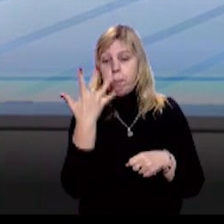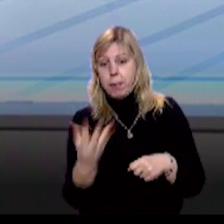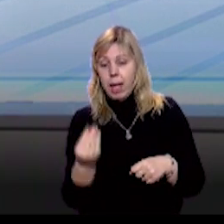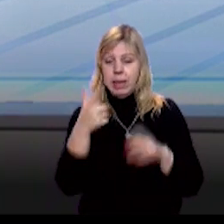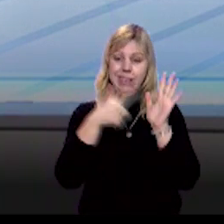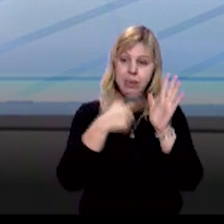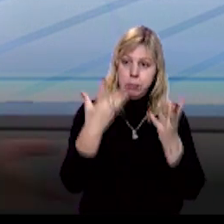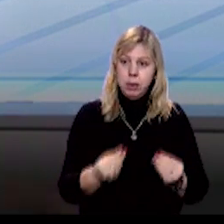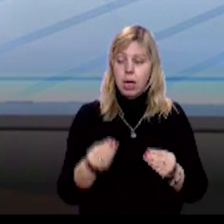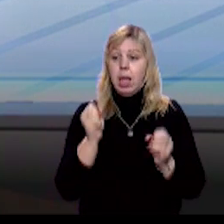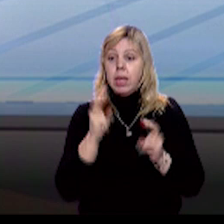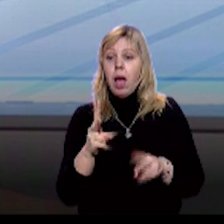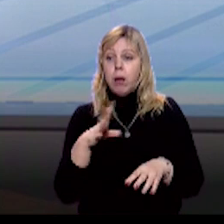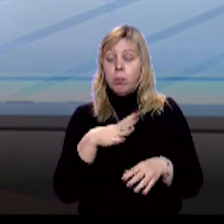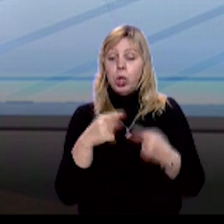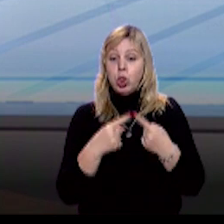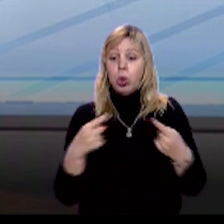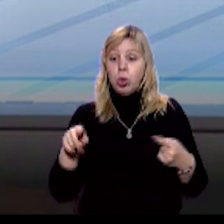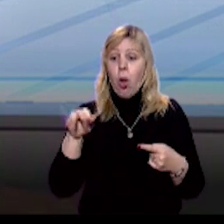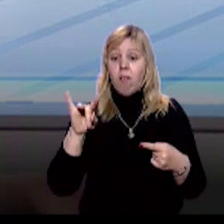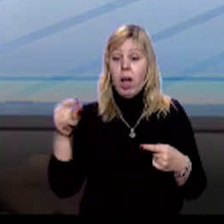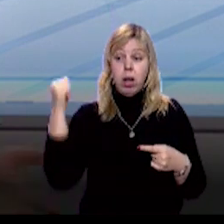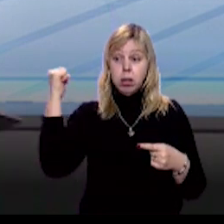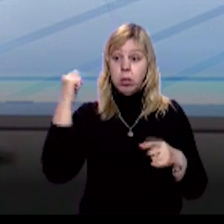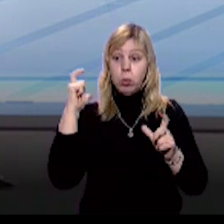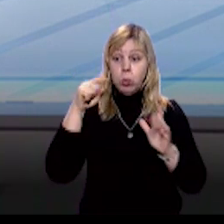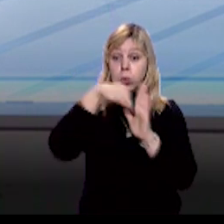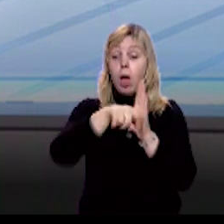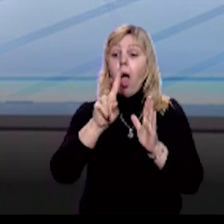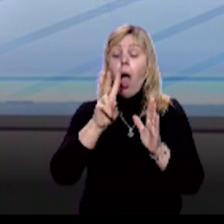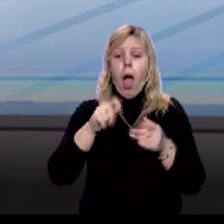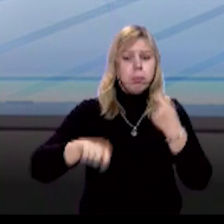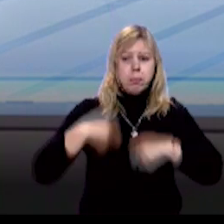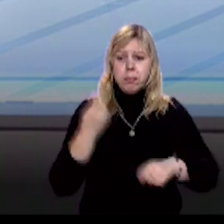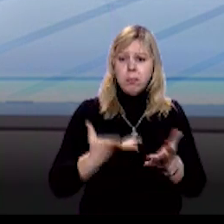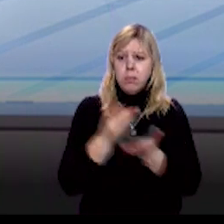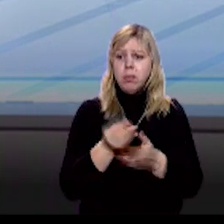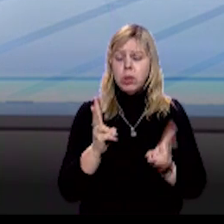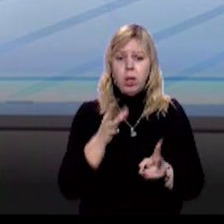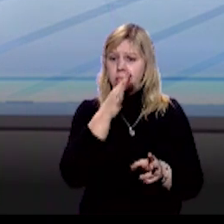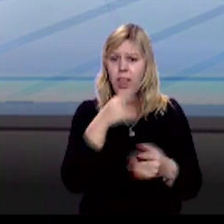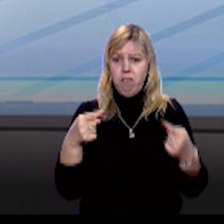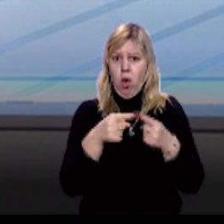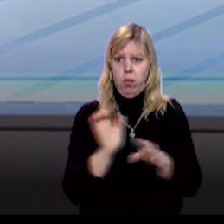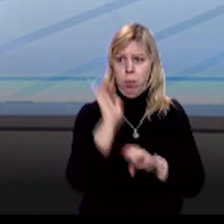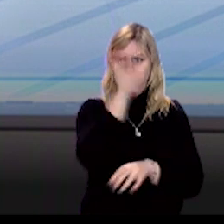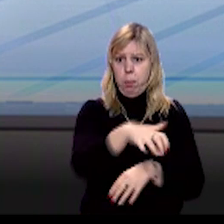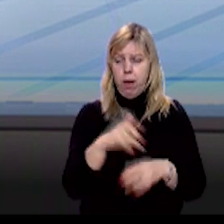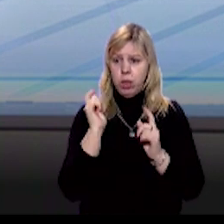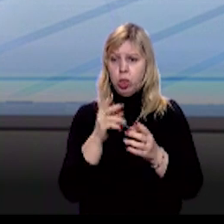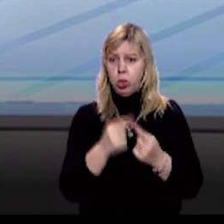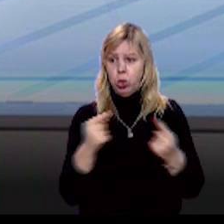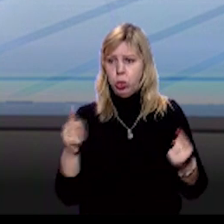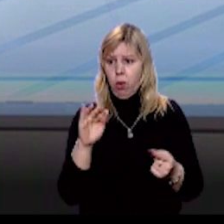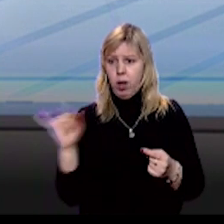днів, і 7 днів. Як бути з товаром, який везуть? Хто відшкодовуватиме збитки за невчасне перевезення товару? Ну,